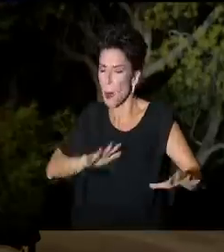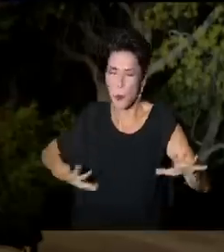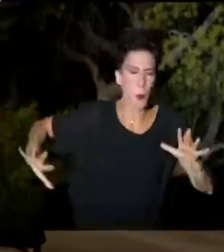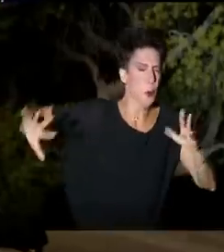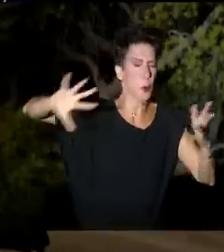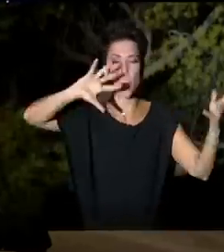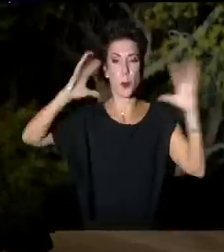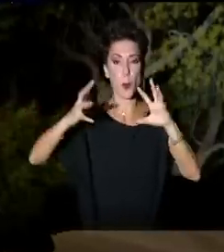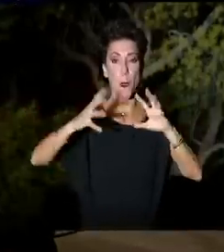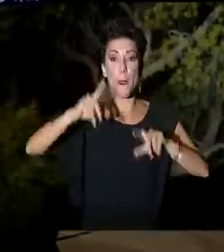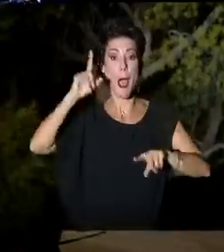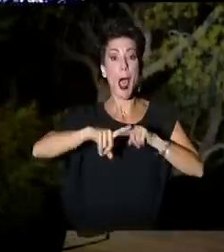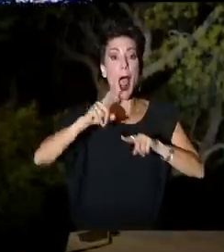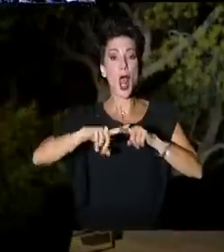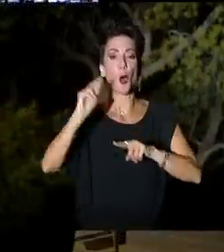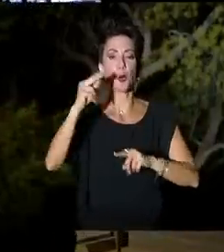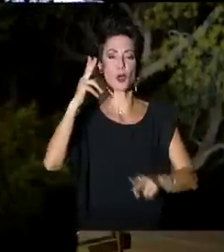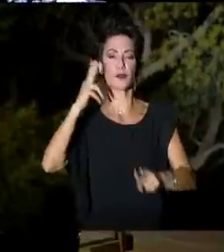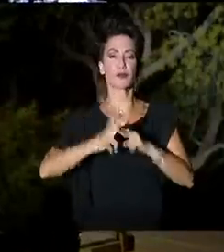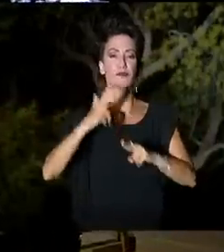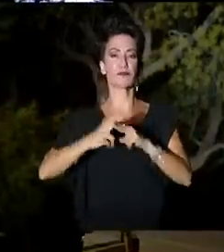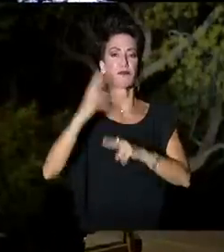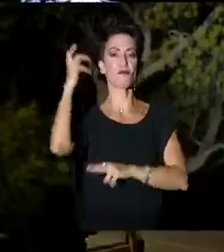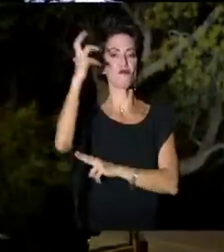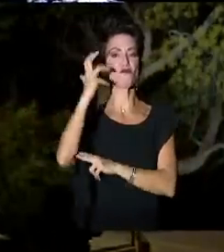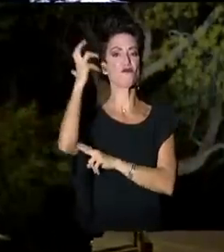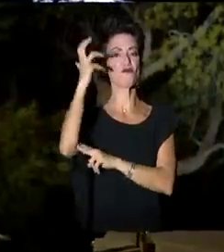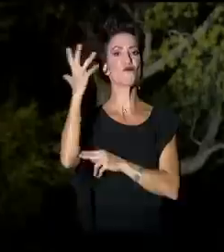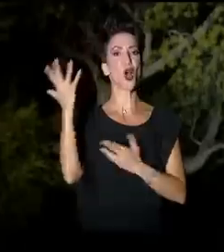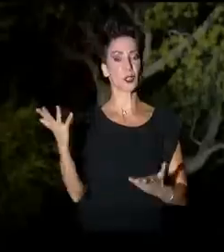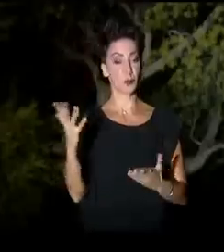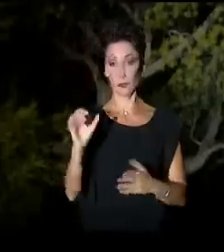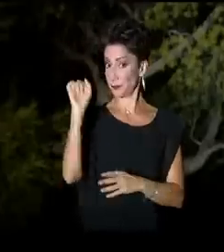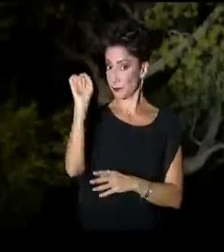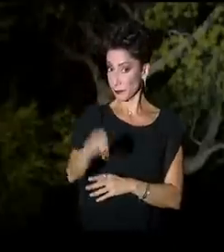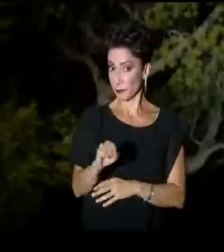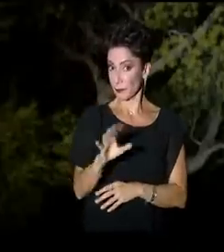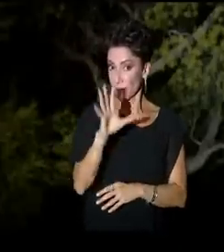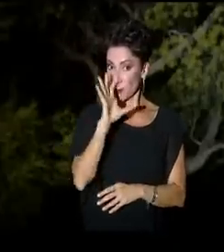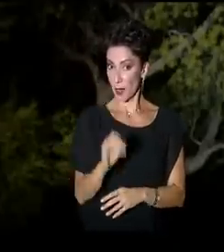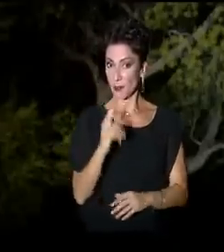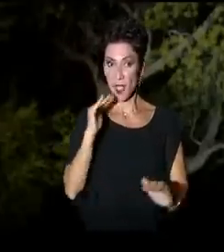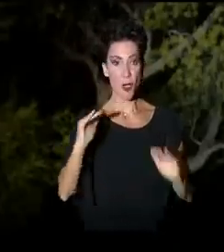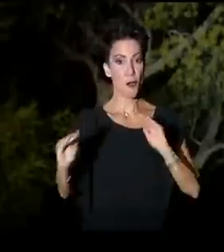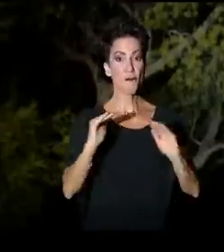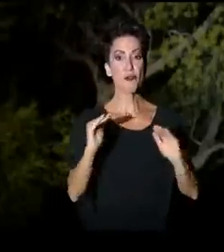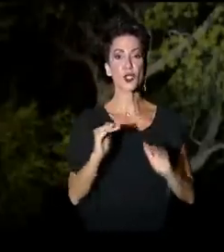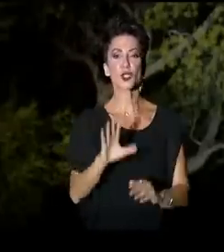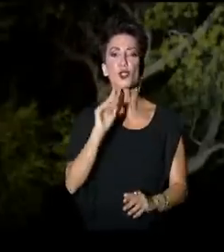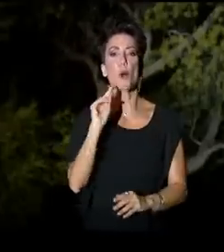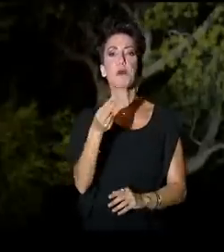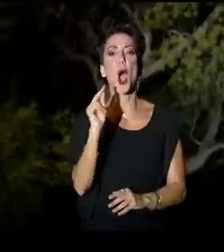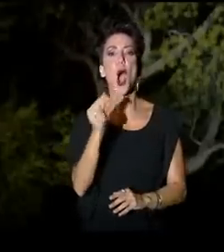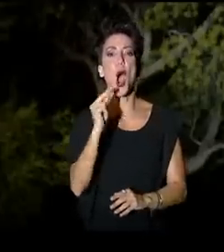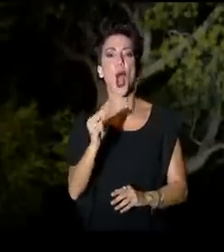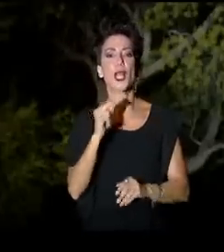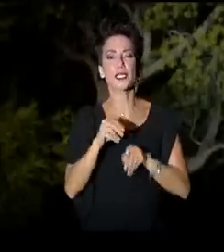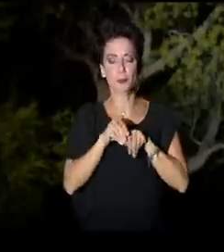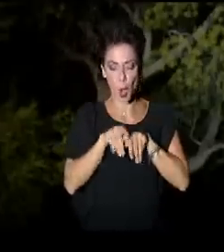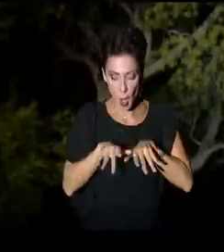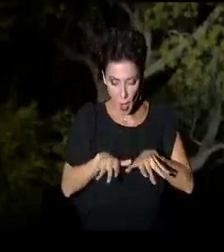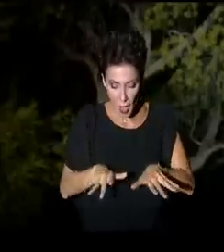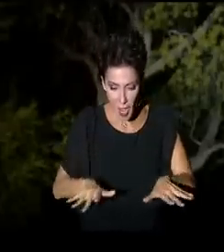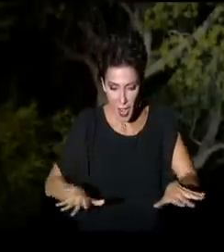αντικείμενο. Η φροντίδα για τις πολιτιστικές μας ρίζες σημαίνει ότι πρέπει συνεχώς να ρίχνουμε